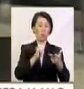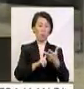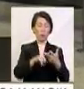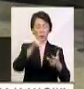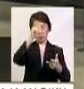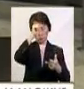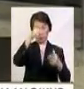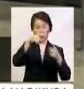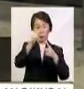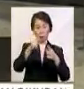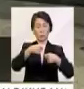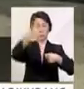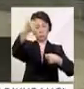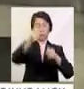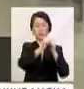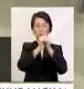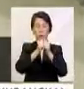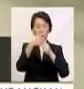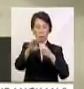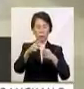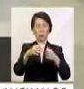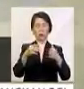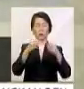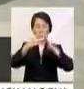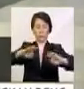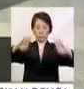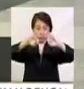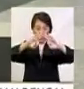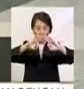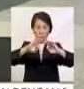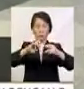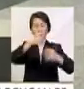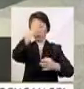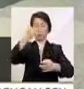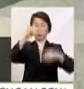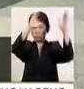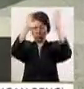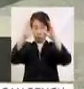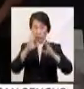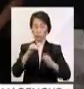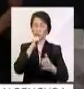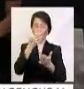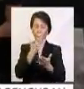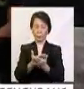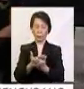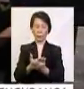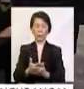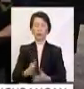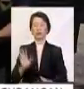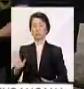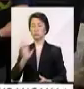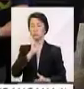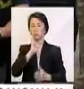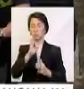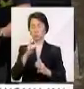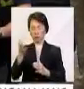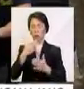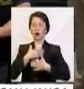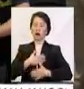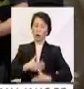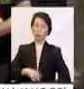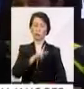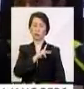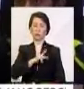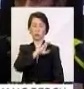dan Pakistan diumumkan juara bersama selepas perlawanan akhir terganggu akibat cuaca buruk. Tambah Van Huisen, peningkatan ini akan melegakan